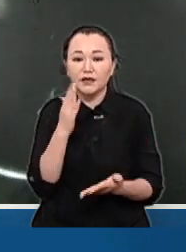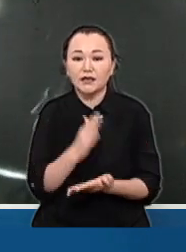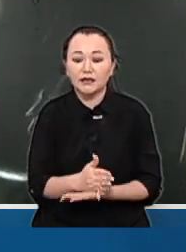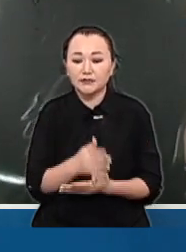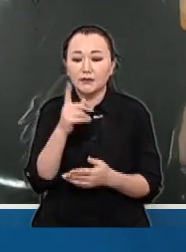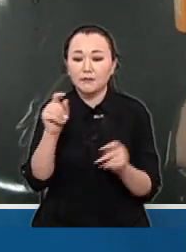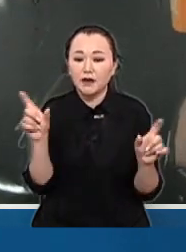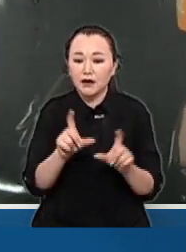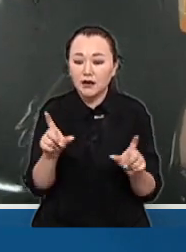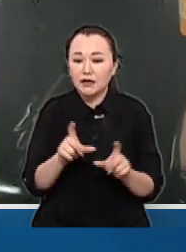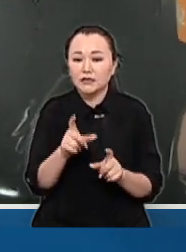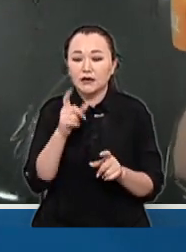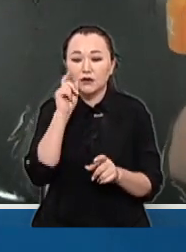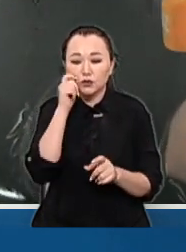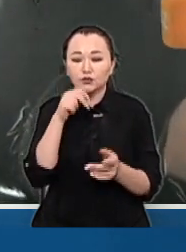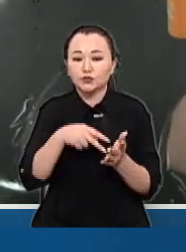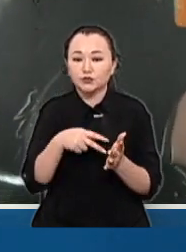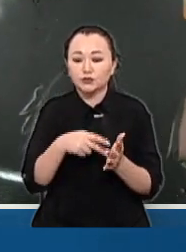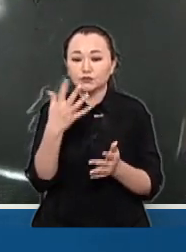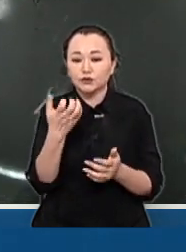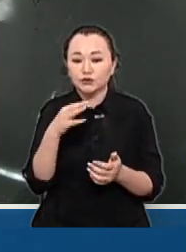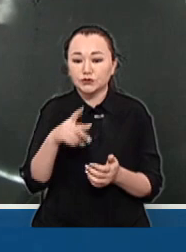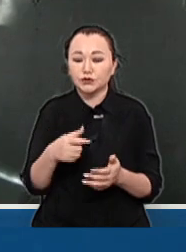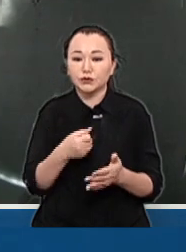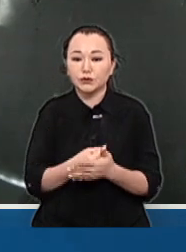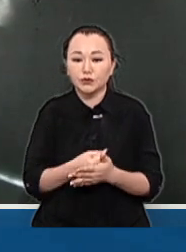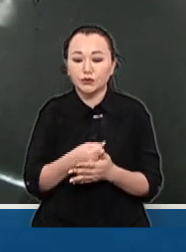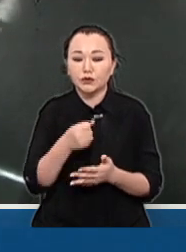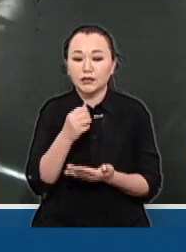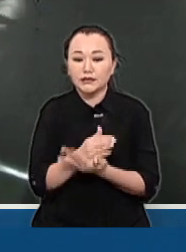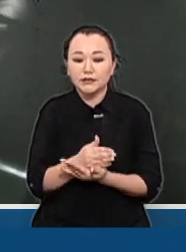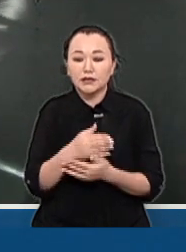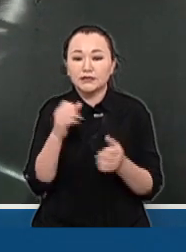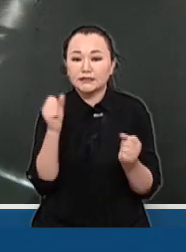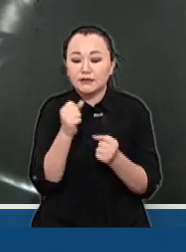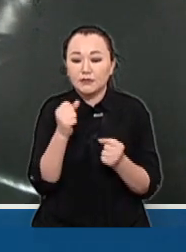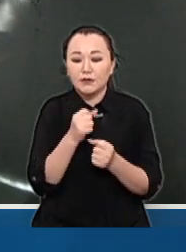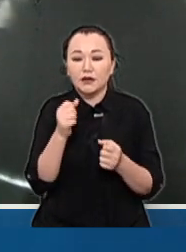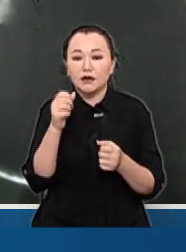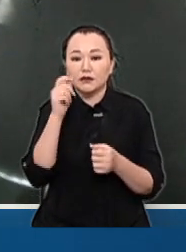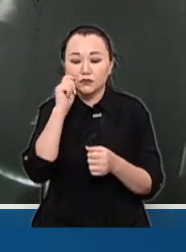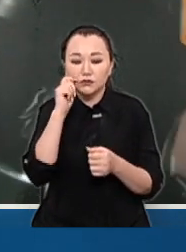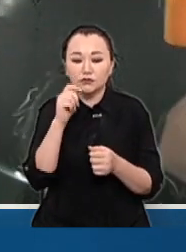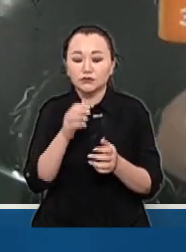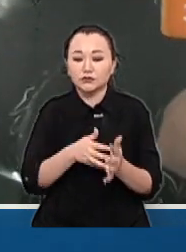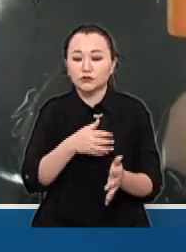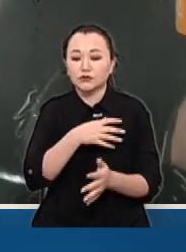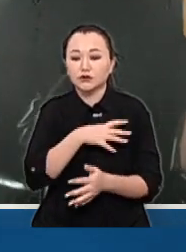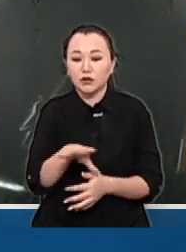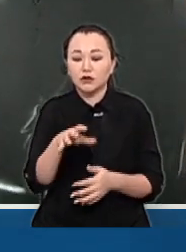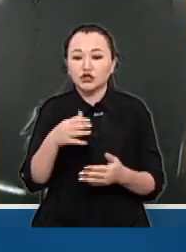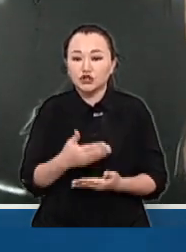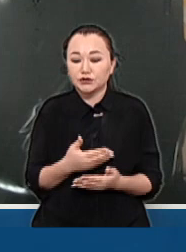Мұнда дүкен сөрелерінде пияз бағасы 500 теңгеге дейін жеткен. Қыстан қысылмай, жуадан тарықпай шығуымыз